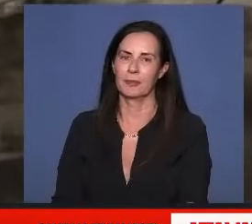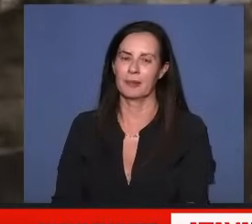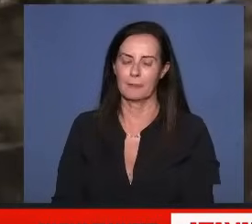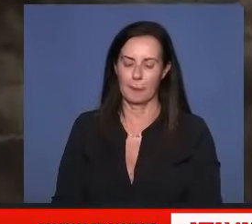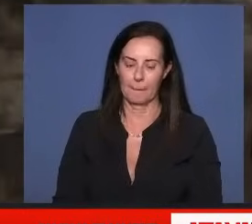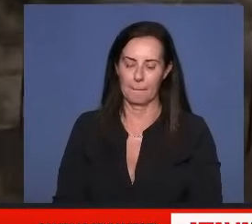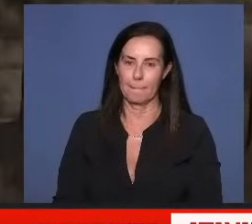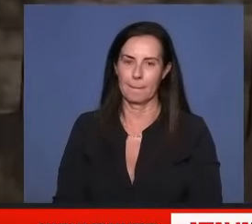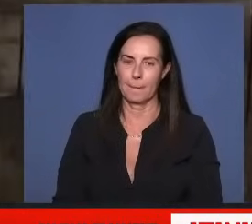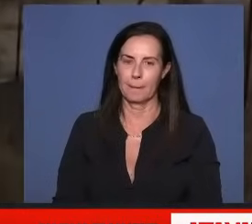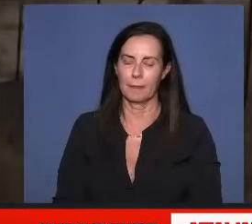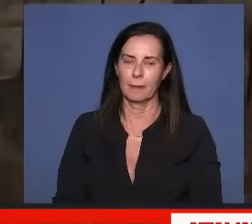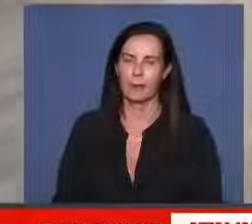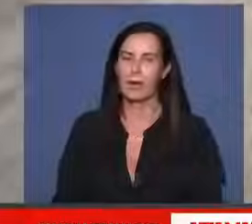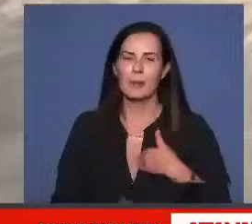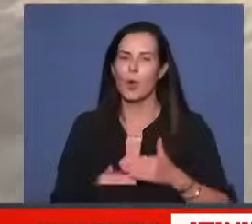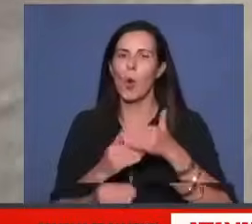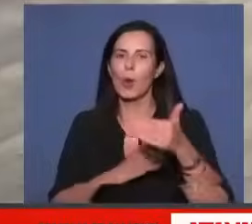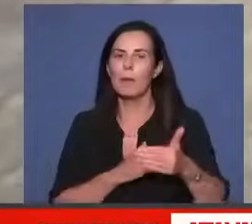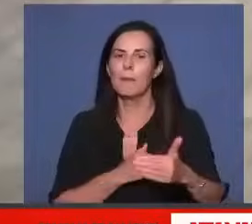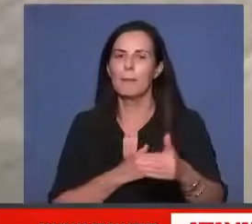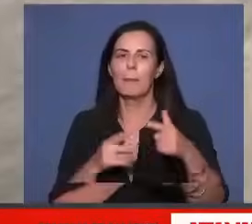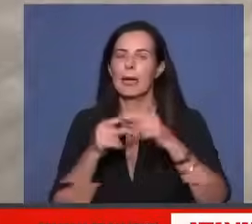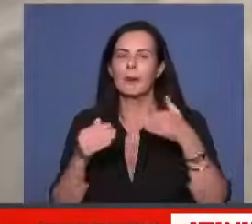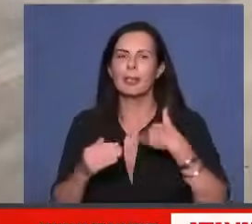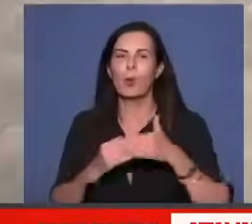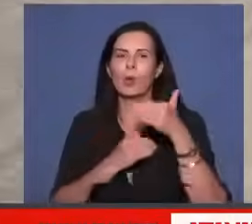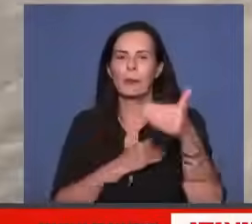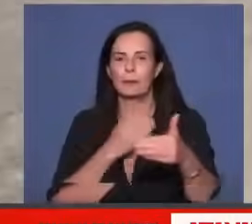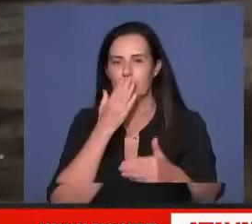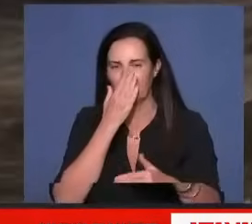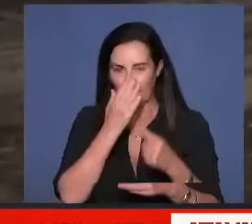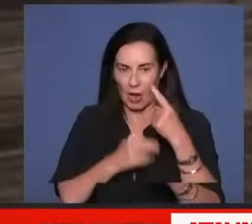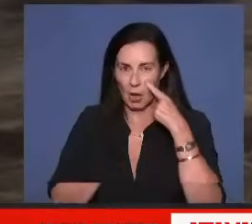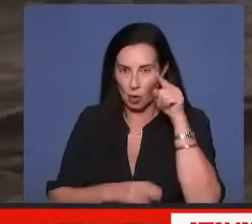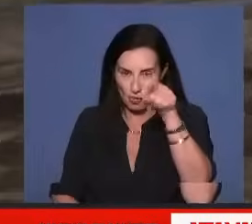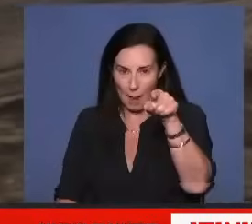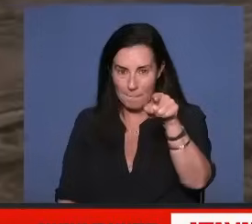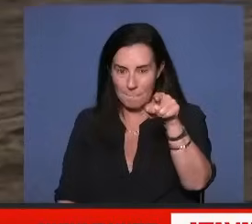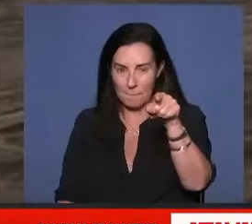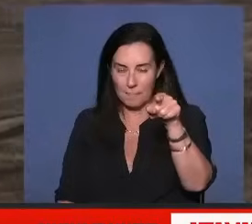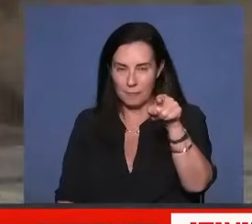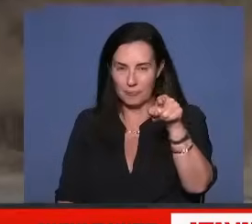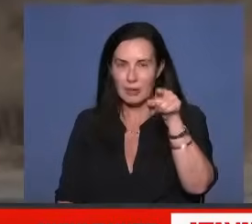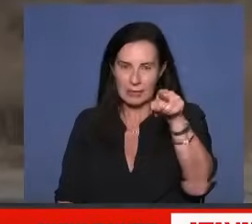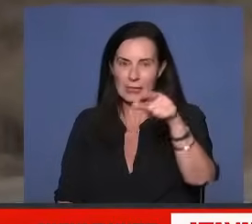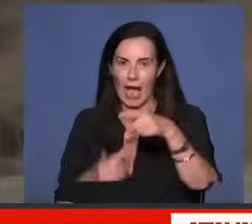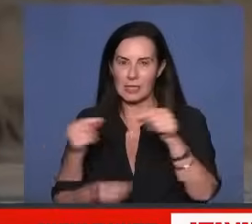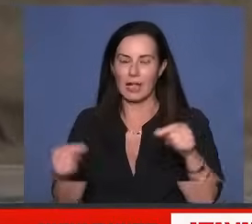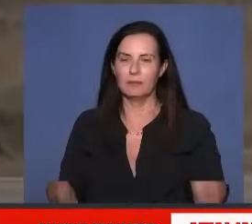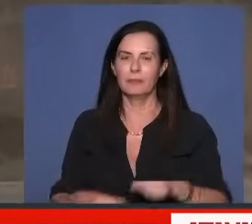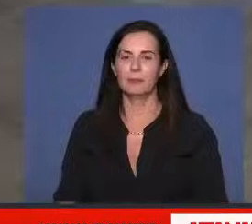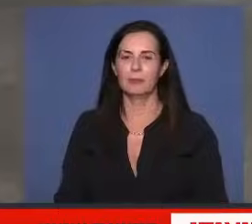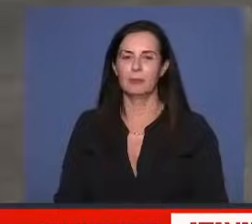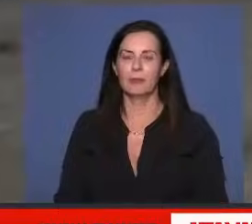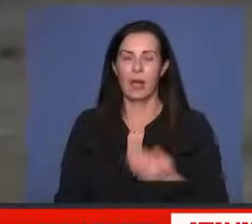כמה רחוקים אנחנו? מאיפה? מעזה. ראית הטלטלית שם? עזה. החומה